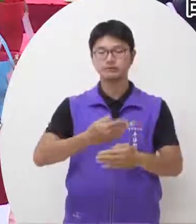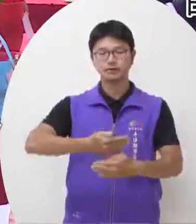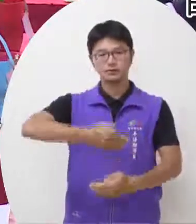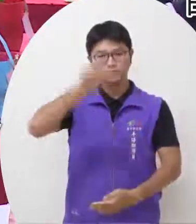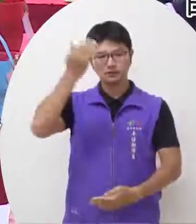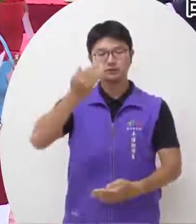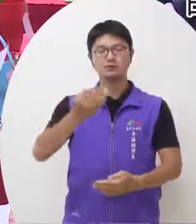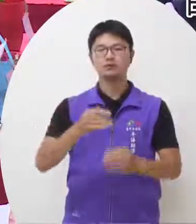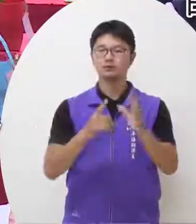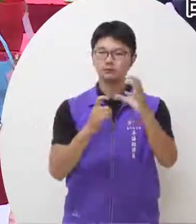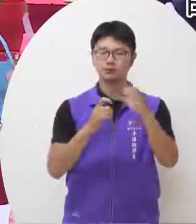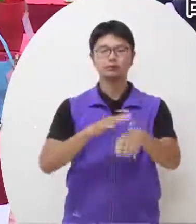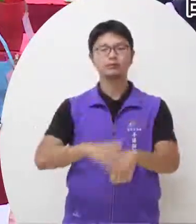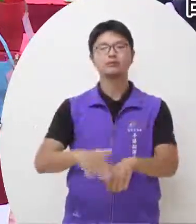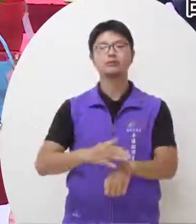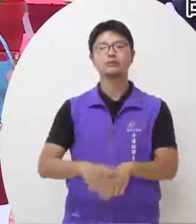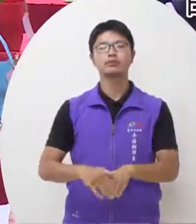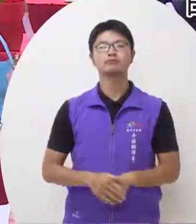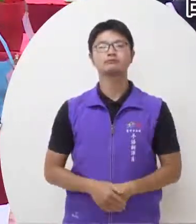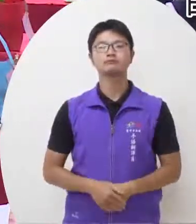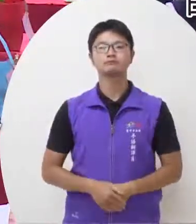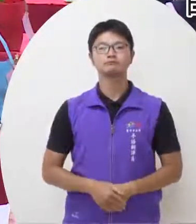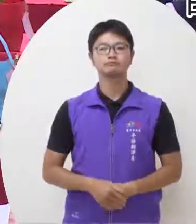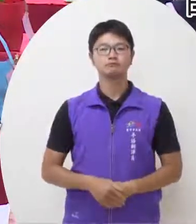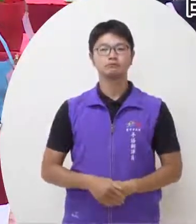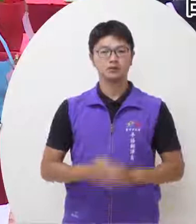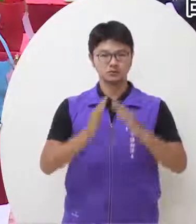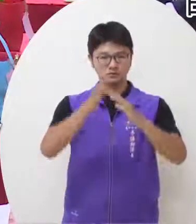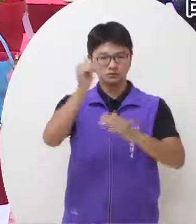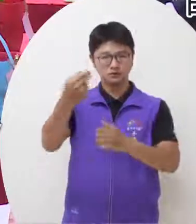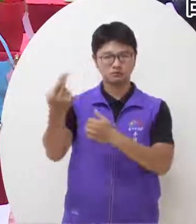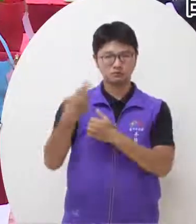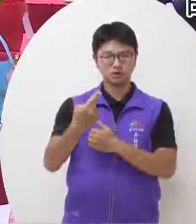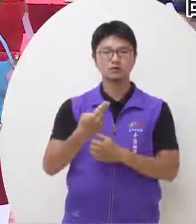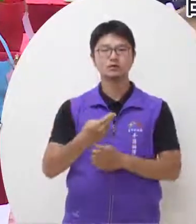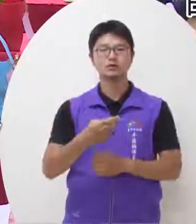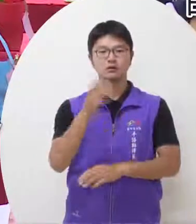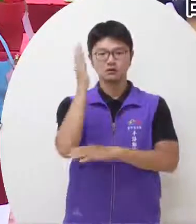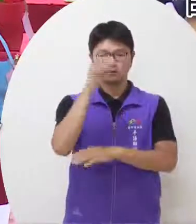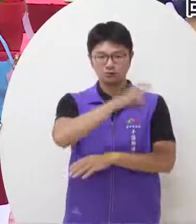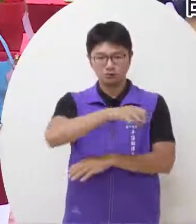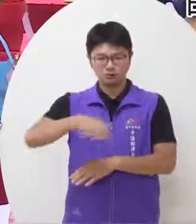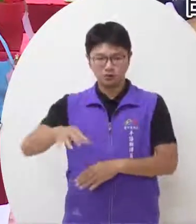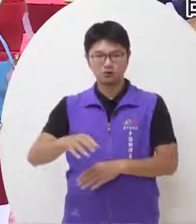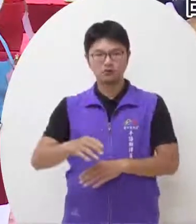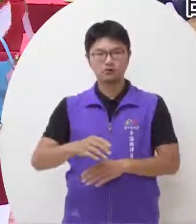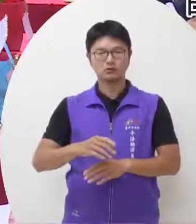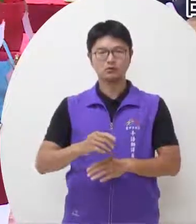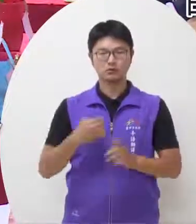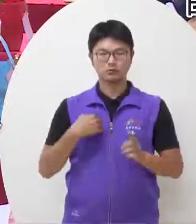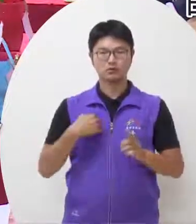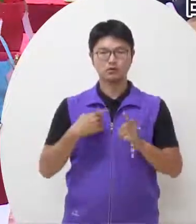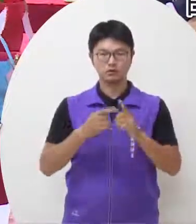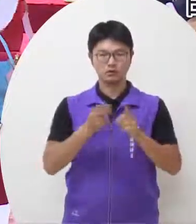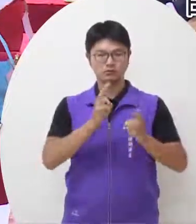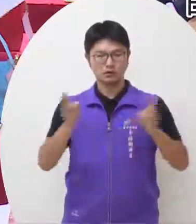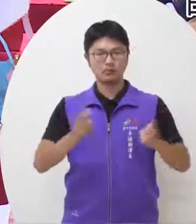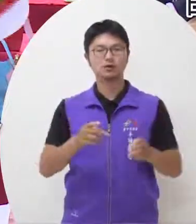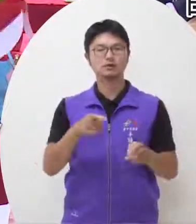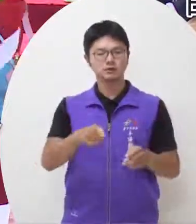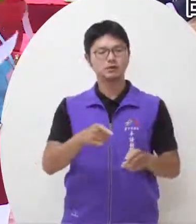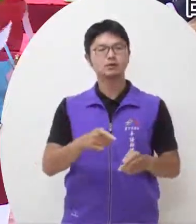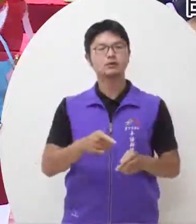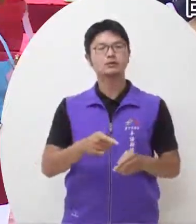个盛大仪式，那这个市长也有指示下来，包括我们各机关也动员哦，我们也非常以温馨